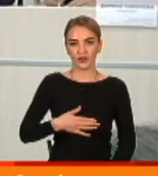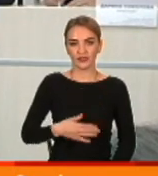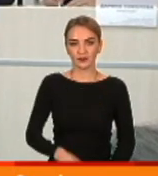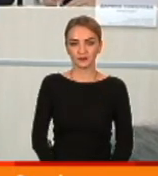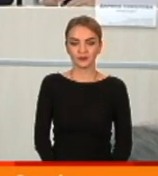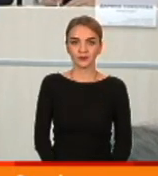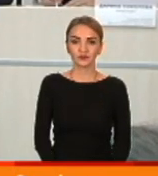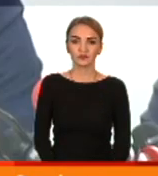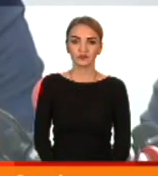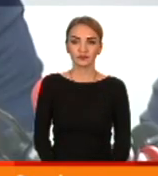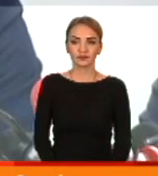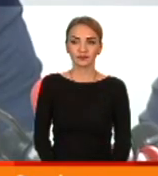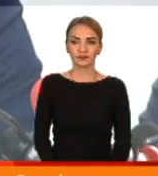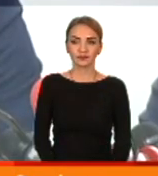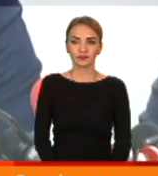задоволені.